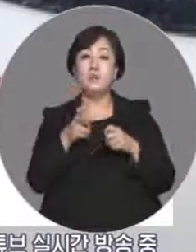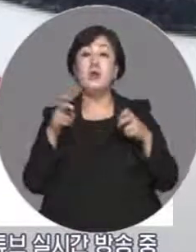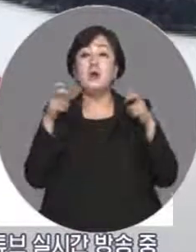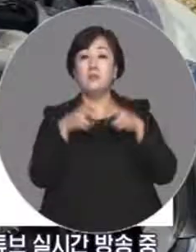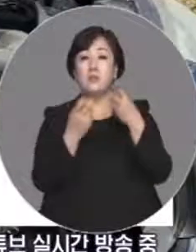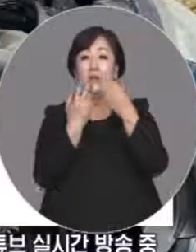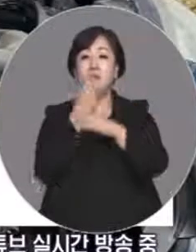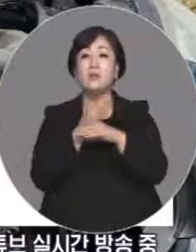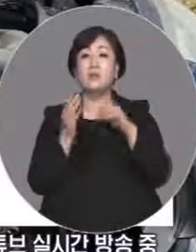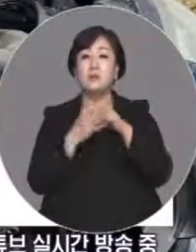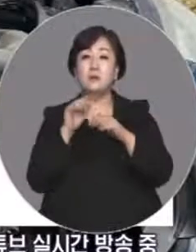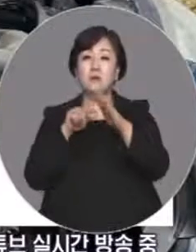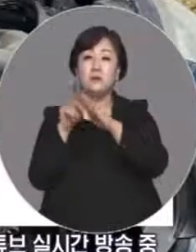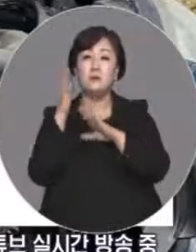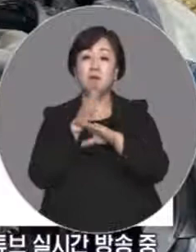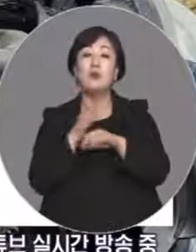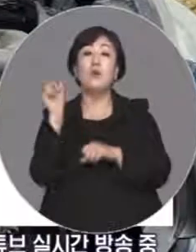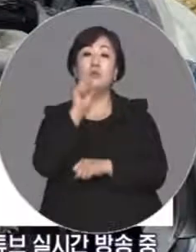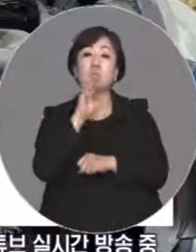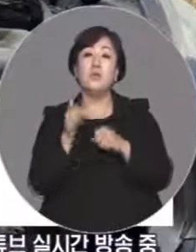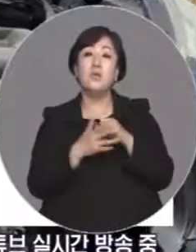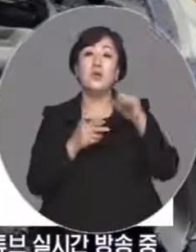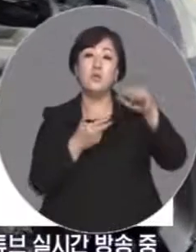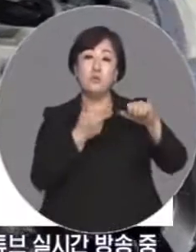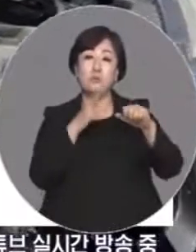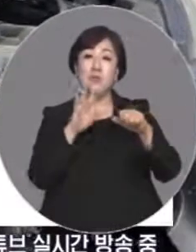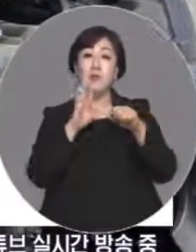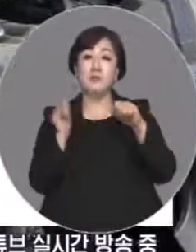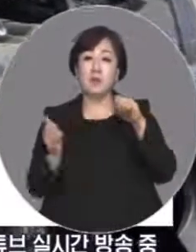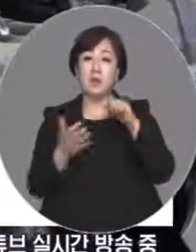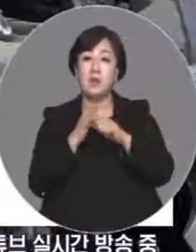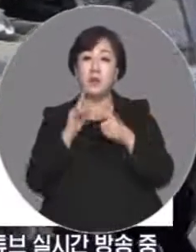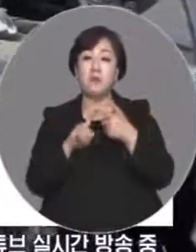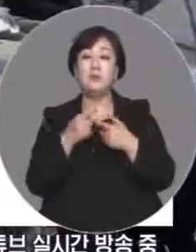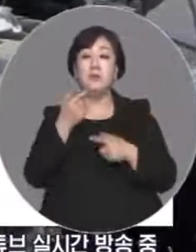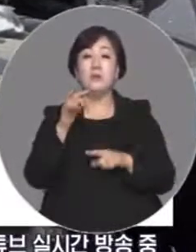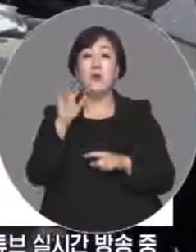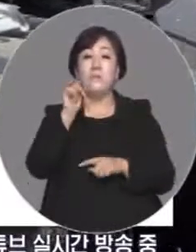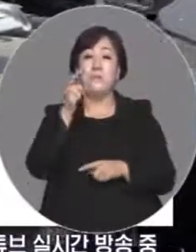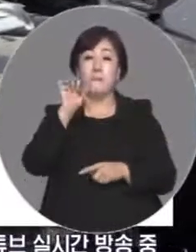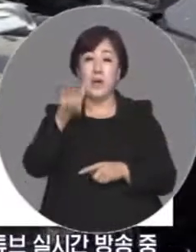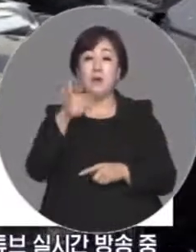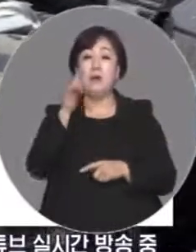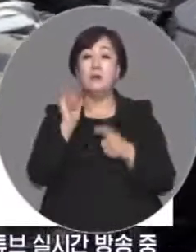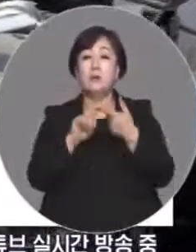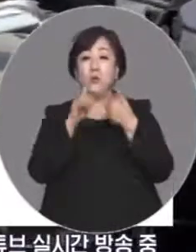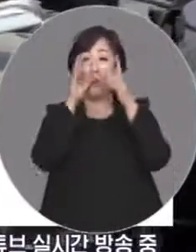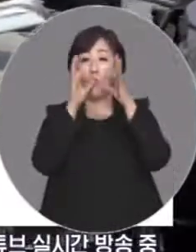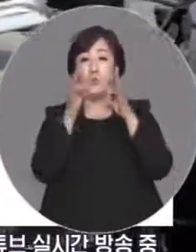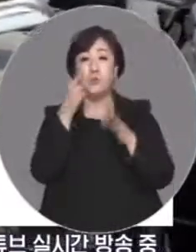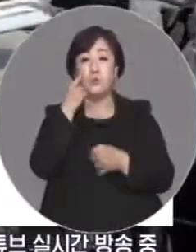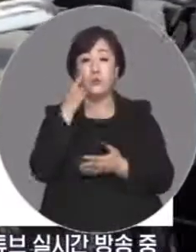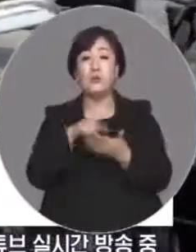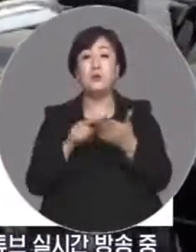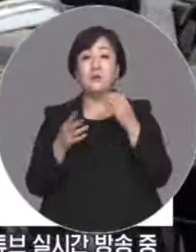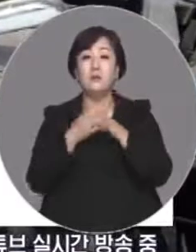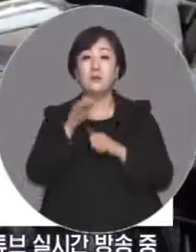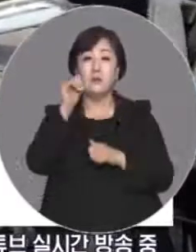들이받았습니다 운전자인 50대 남성의 소지품 에서는 마약으로 추정되는 물품이 발견됐습니다